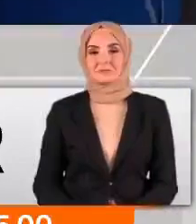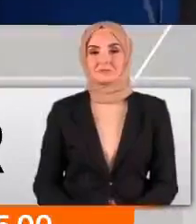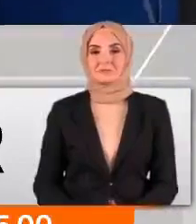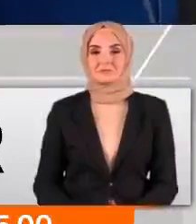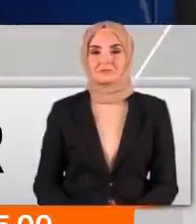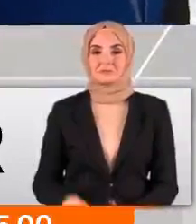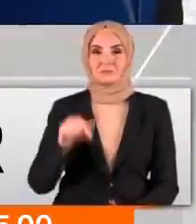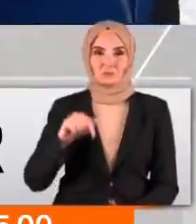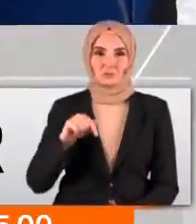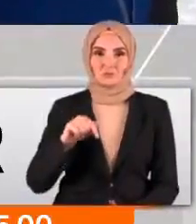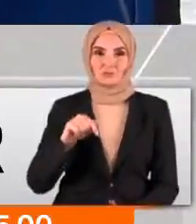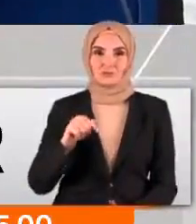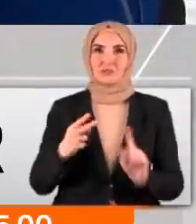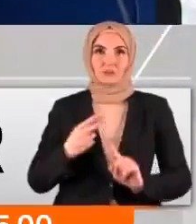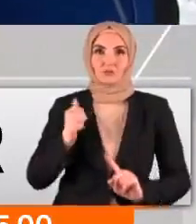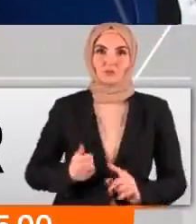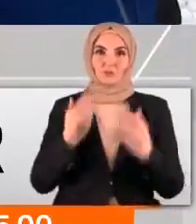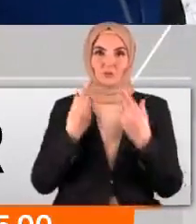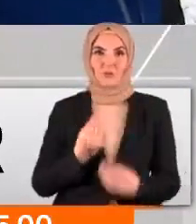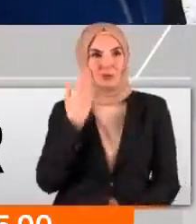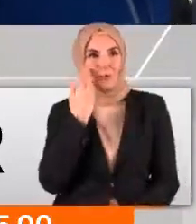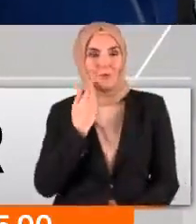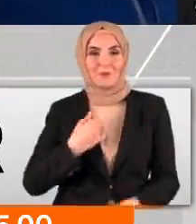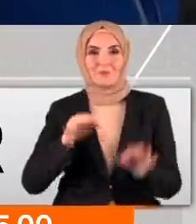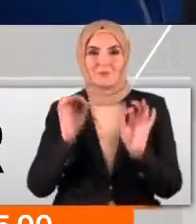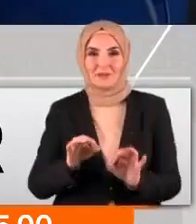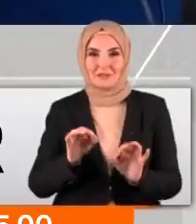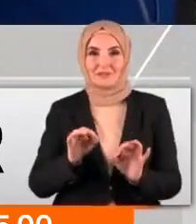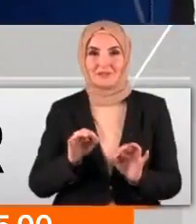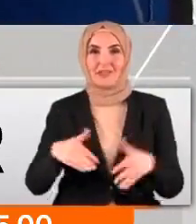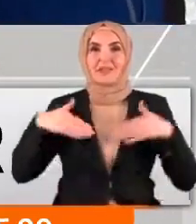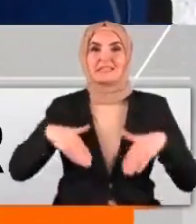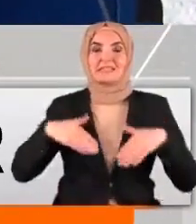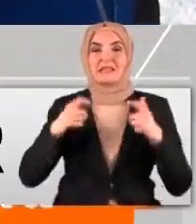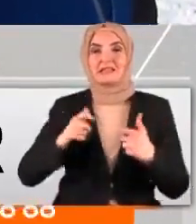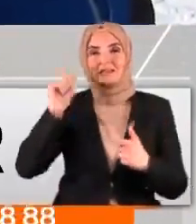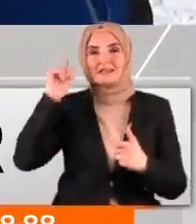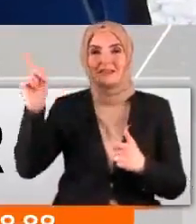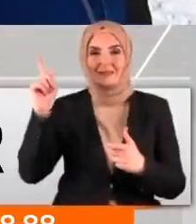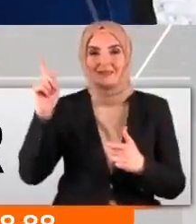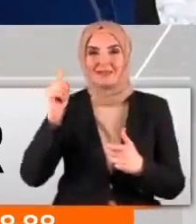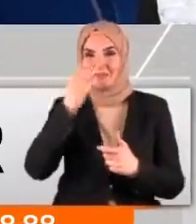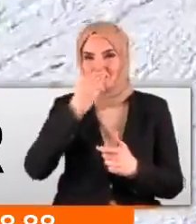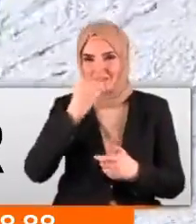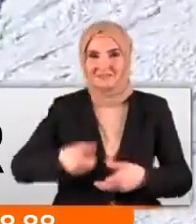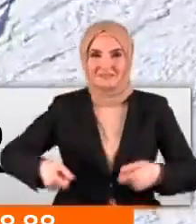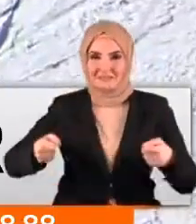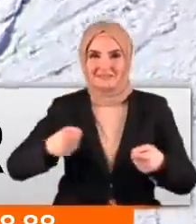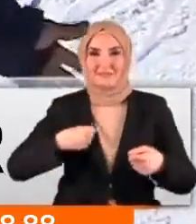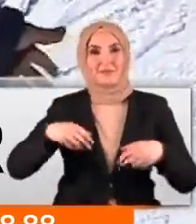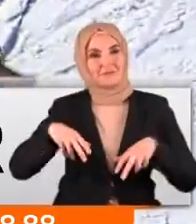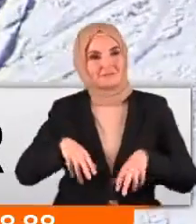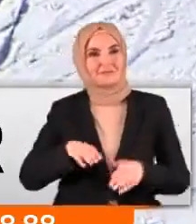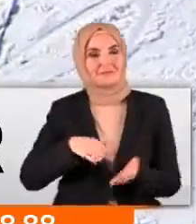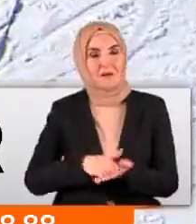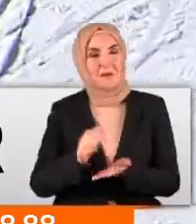Yani bugün ikinci günüm, daha güzel, daha hoşuma gitmeye başladı. Rize'de naylonla, işte şamyelle falan yapmıştık ama bu farklı tabii. Gideyim mi?